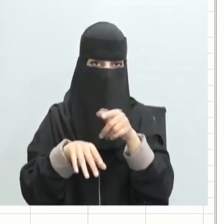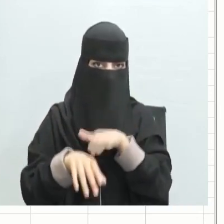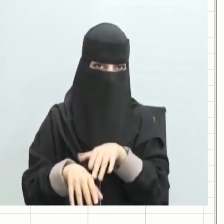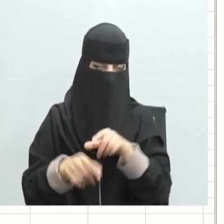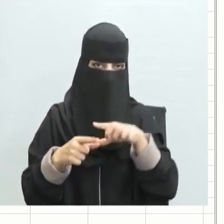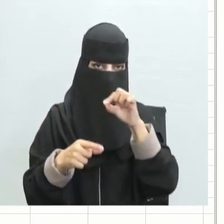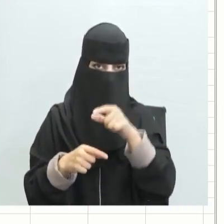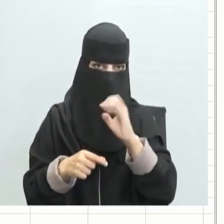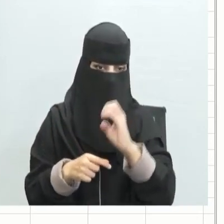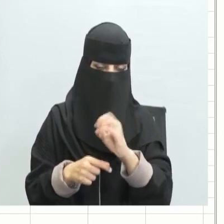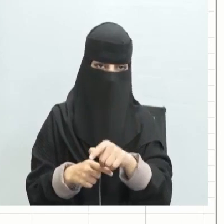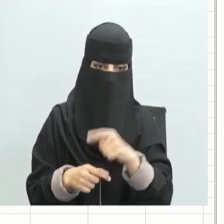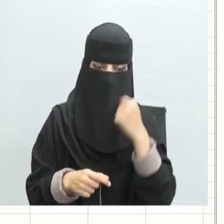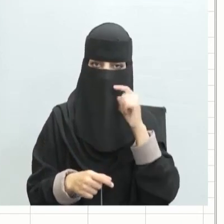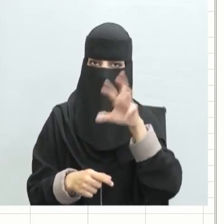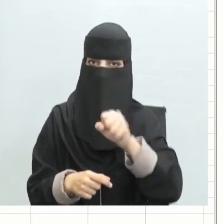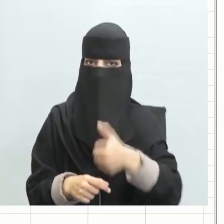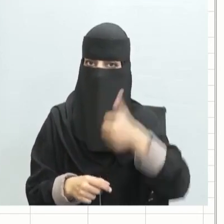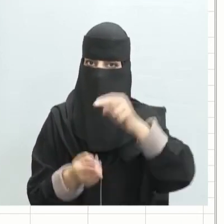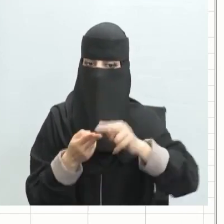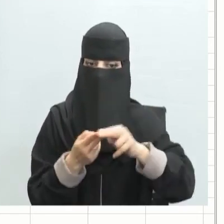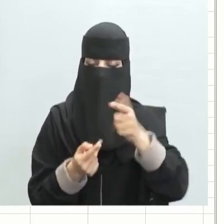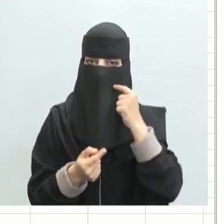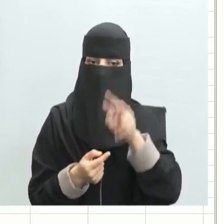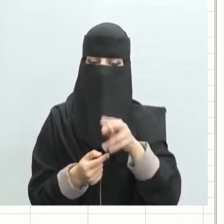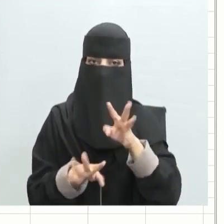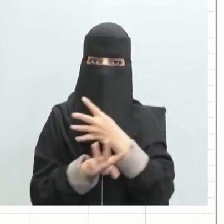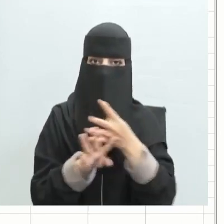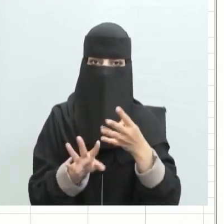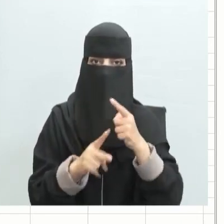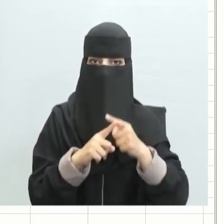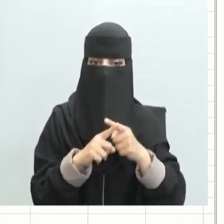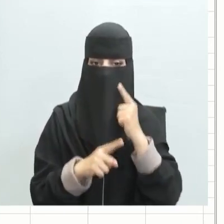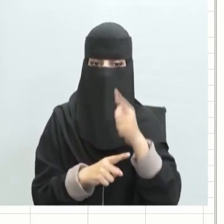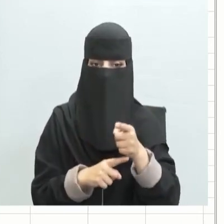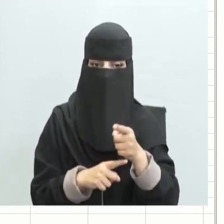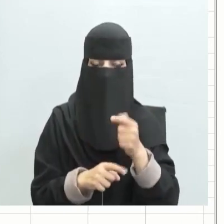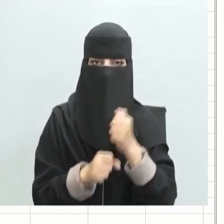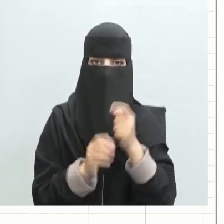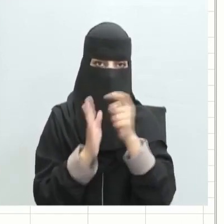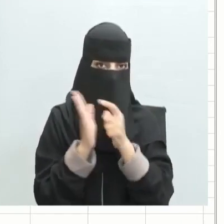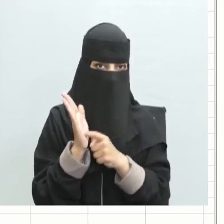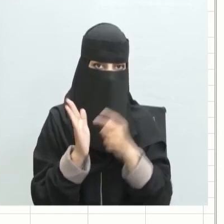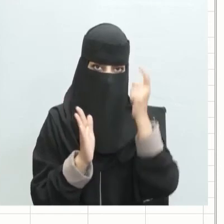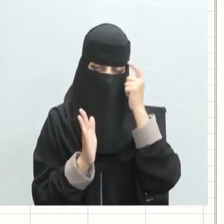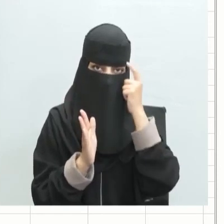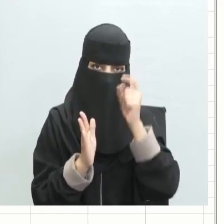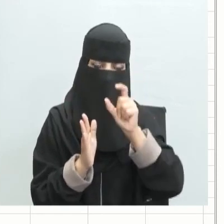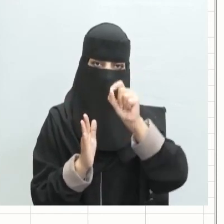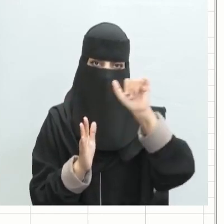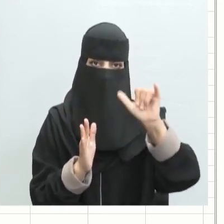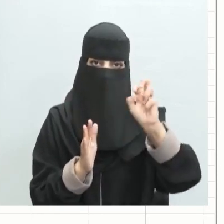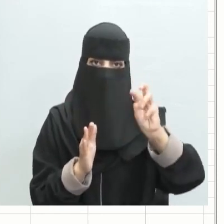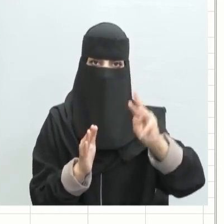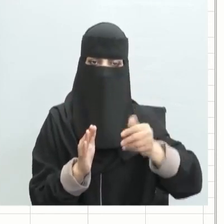اللي هو السي فكيف نوجد الوتر من خلال برنامج الاكسل احنا نعرف قانون او نظريه فيثاغورس هي